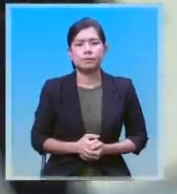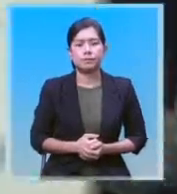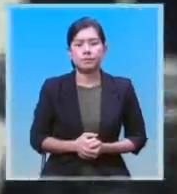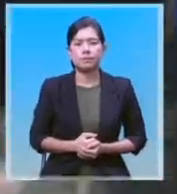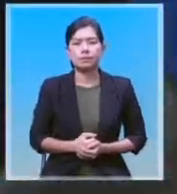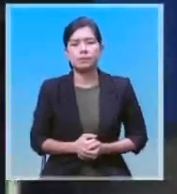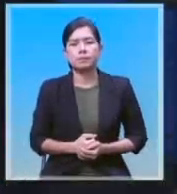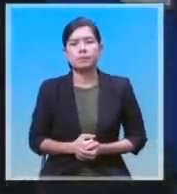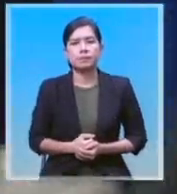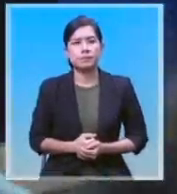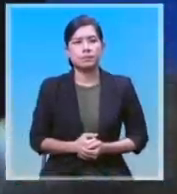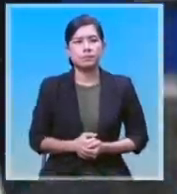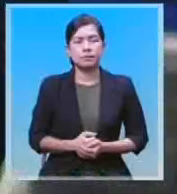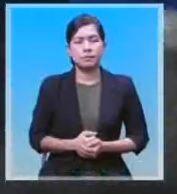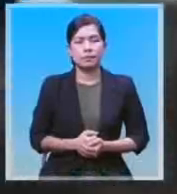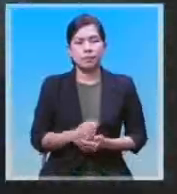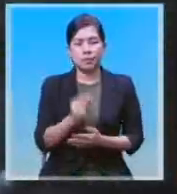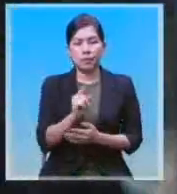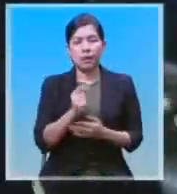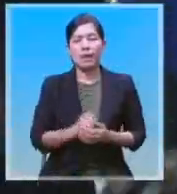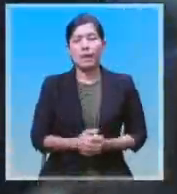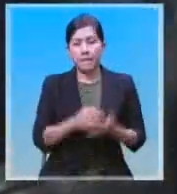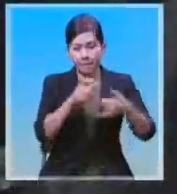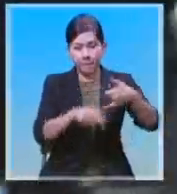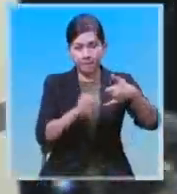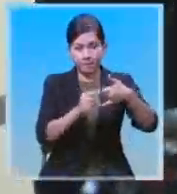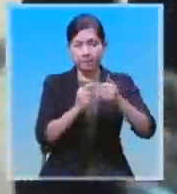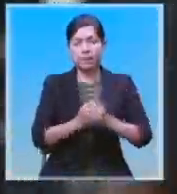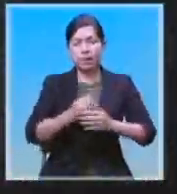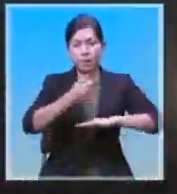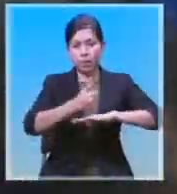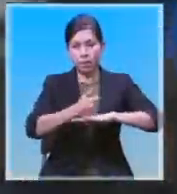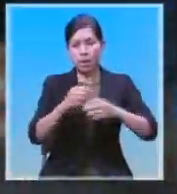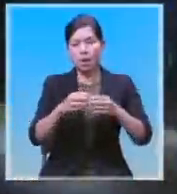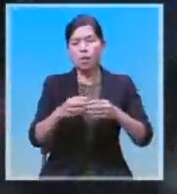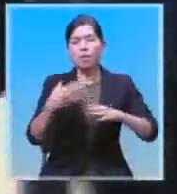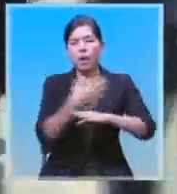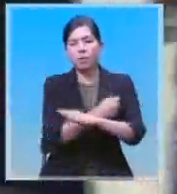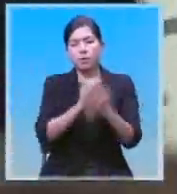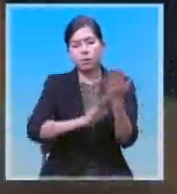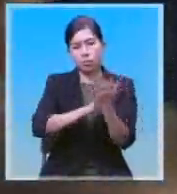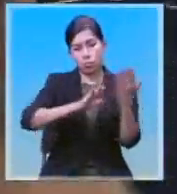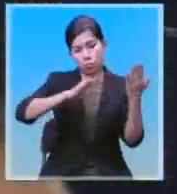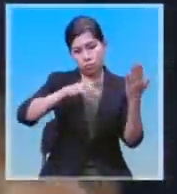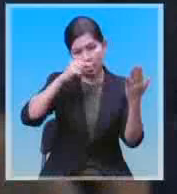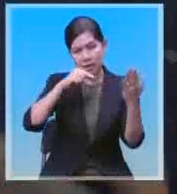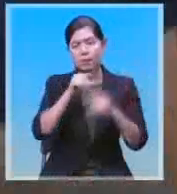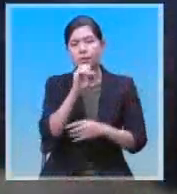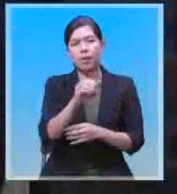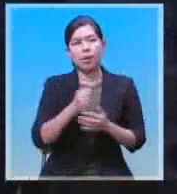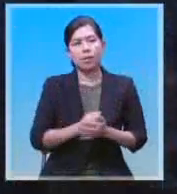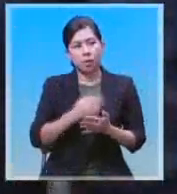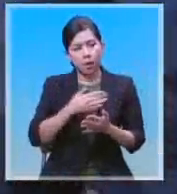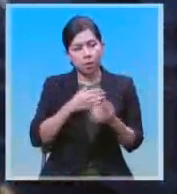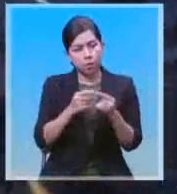ค่ะส่วนนี้ค่ะสายเขียวเลี้ยวมาหาพี่เนี่ยคุณอนุทินชาญวีรกูลหัวหน้าพรรคภูมิใจไทยยืนยันนะคะพ ร รคไม่ปิดกั้นการทำงาน